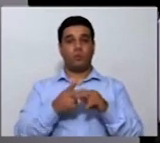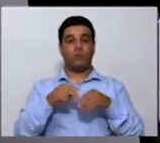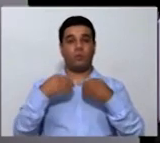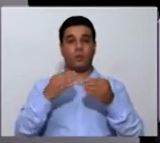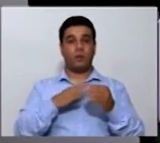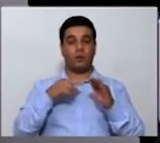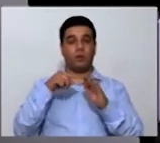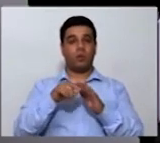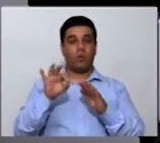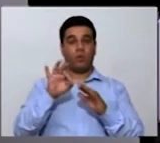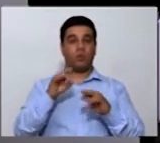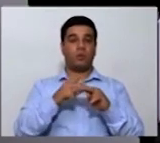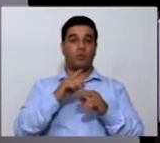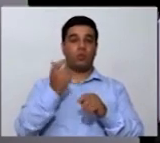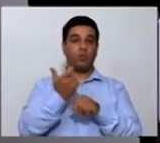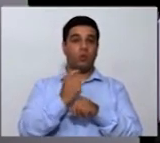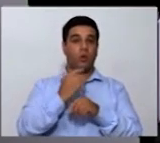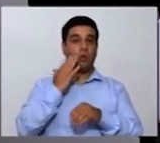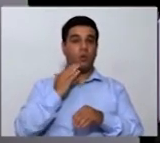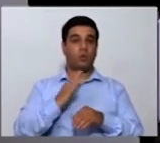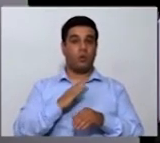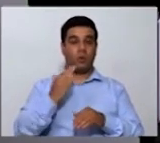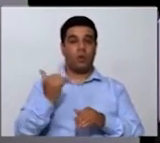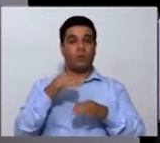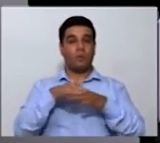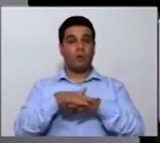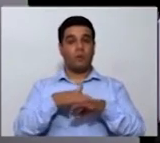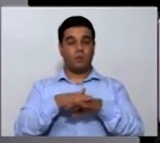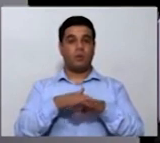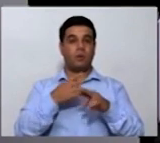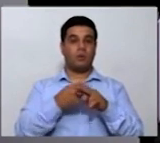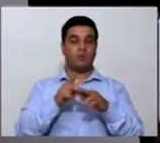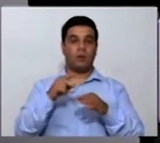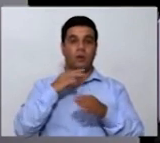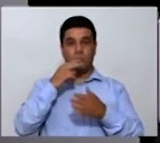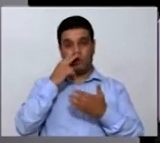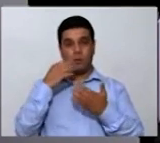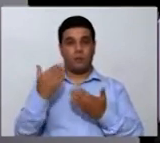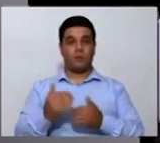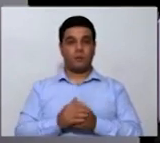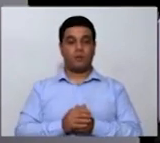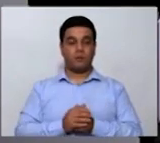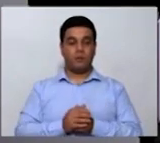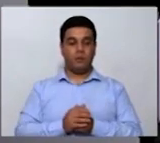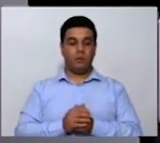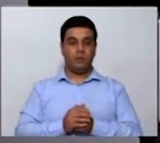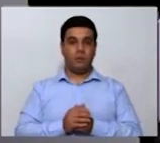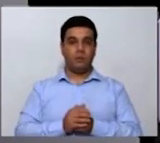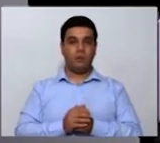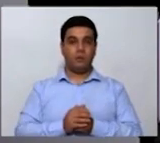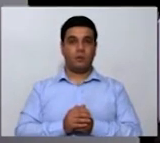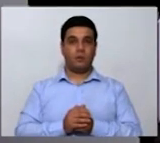berilgan ta'riflar juda osonida. Endi matematik ta'riflarga e'tiborimizni qaratamiz.